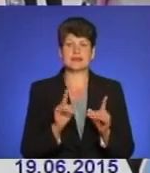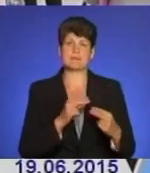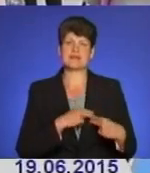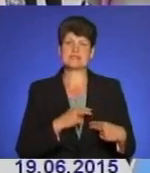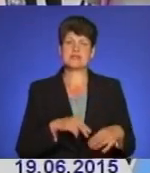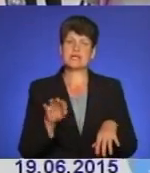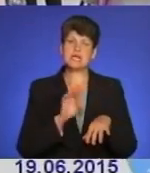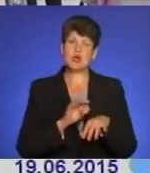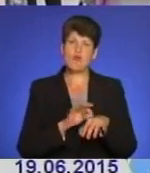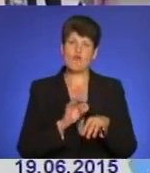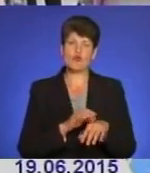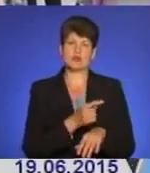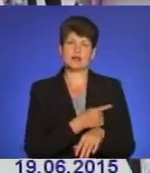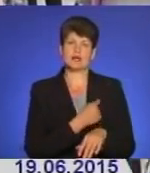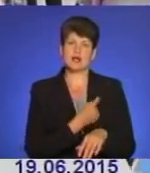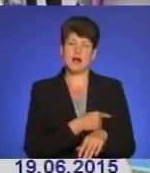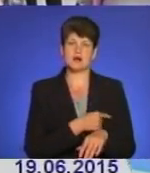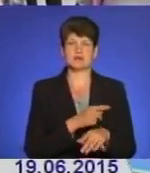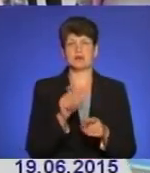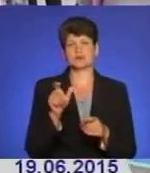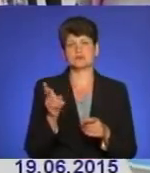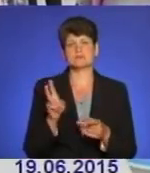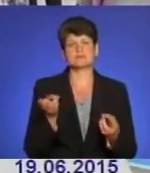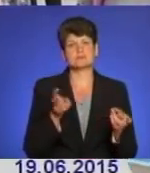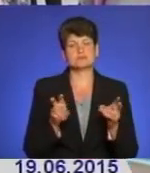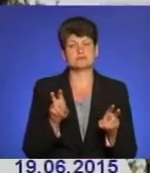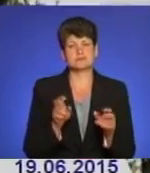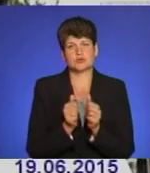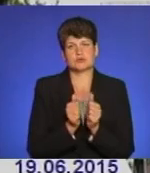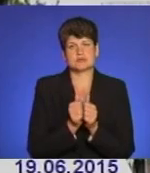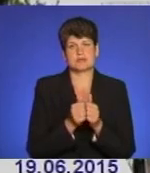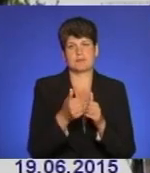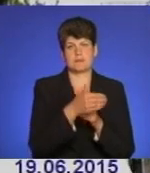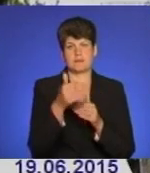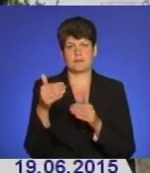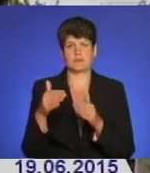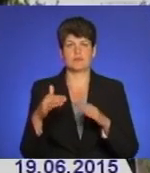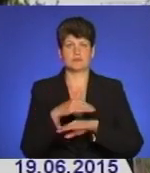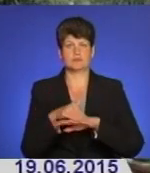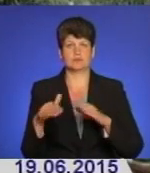і хворі лікарні, чи парафіяни, які належать сюди до цих